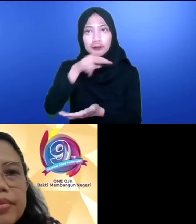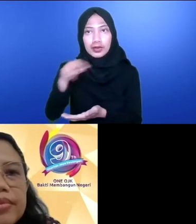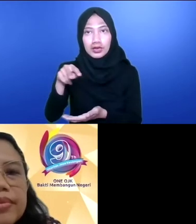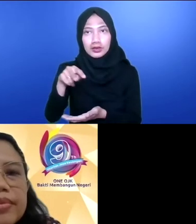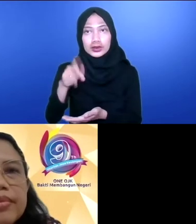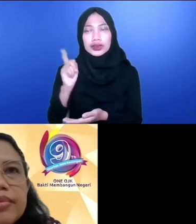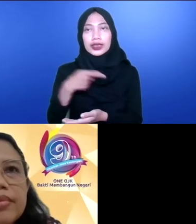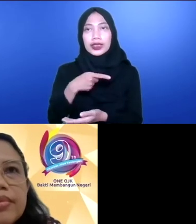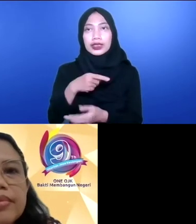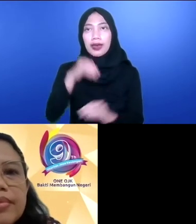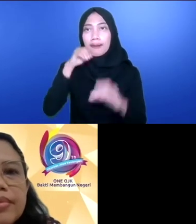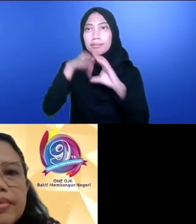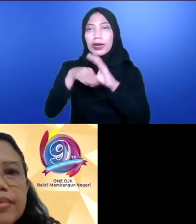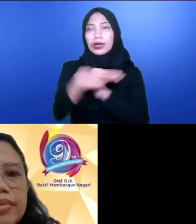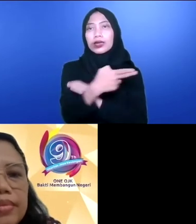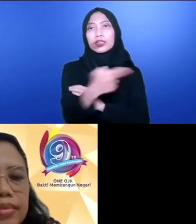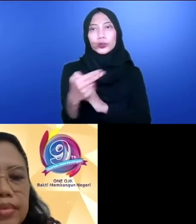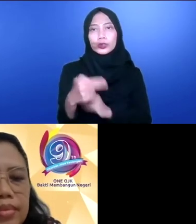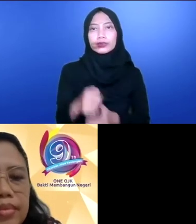Indonesia.